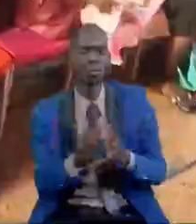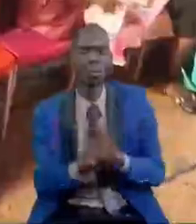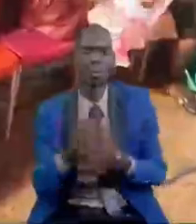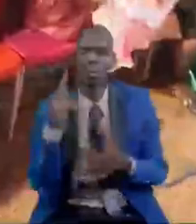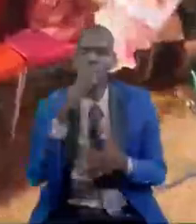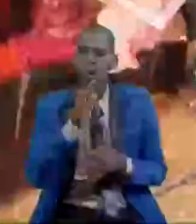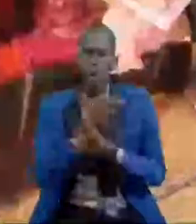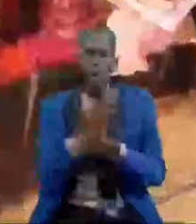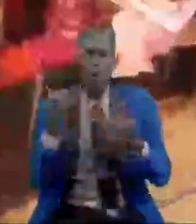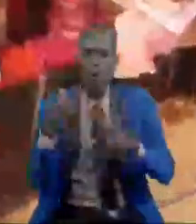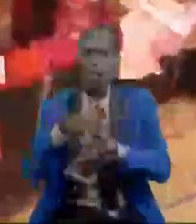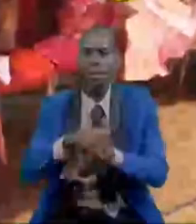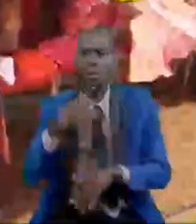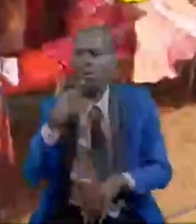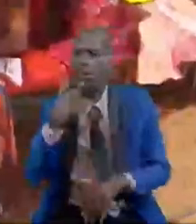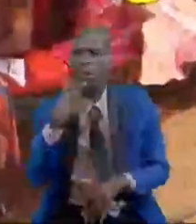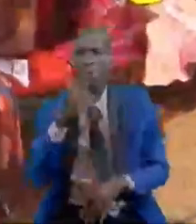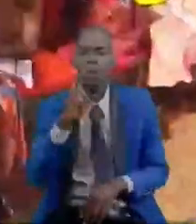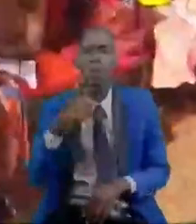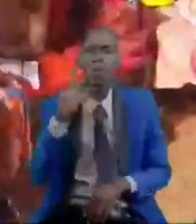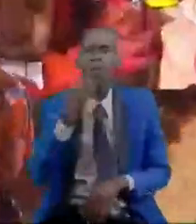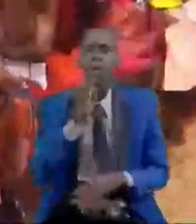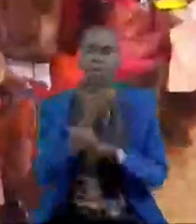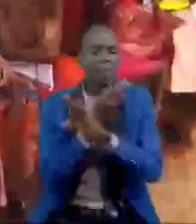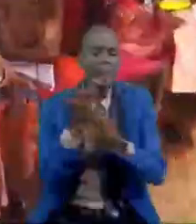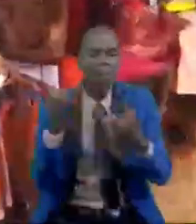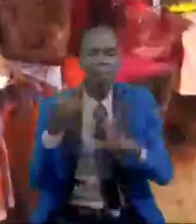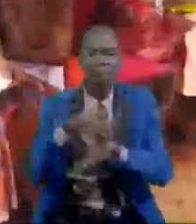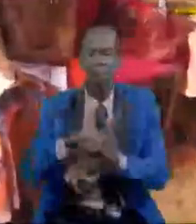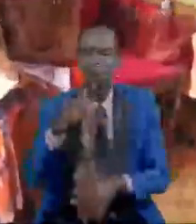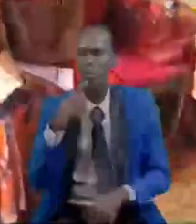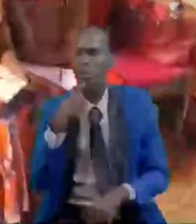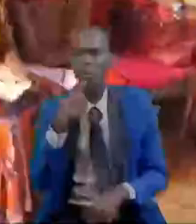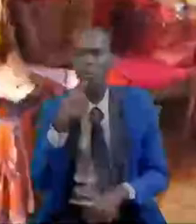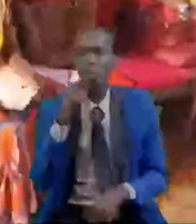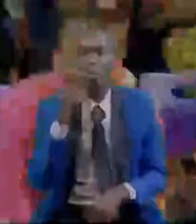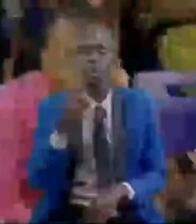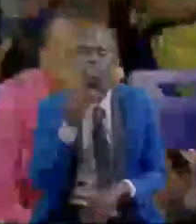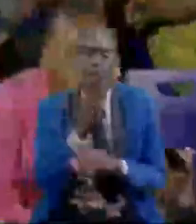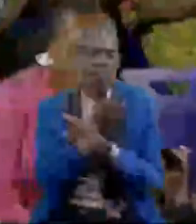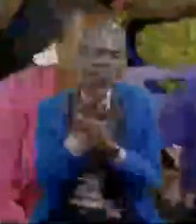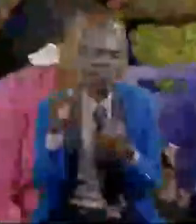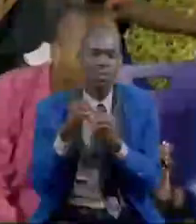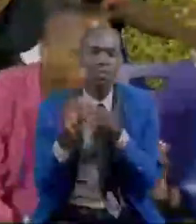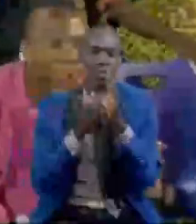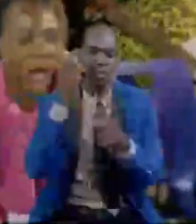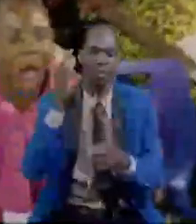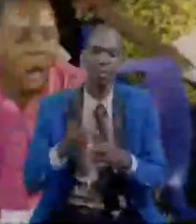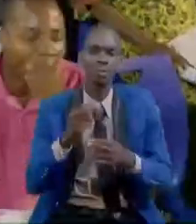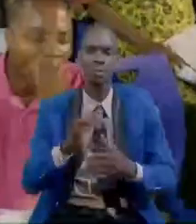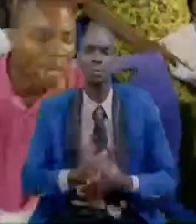Qui est libre ce soir? Qui est libre ce soir? Tu es libre au nom de